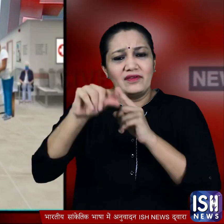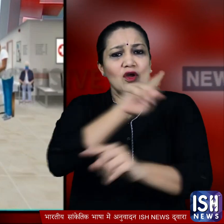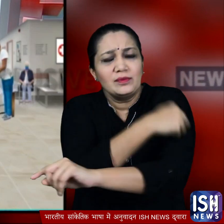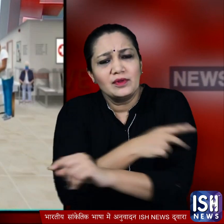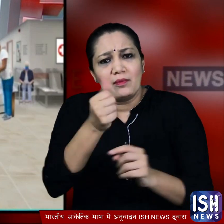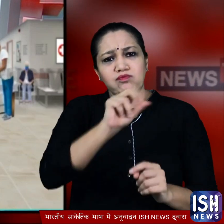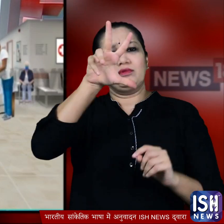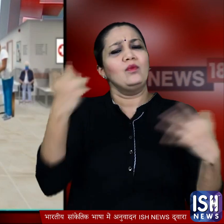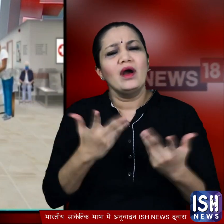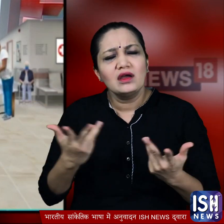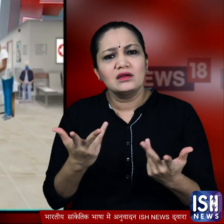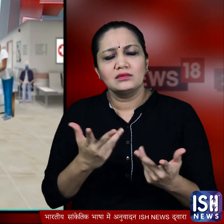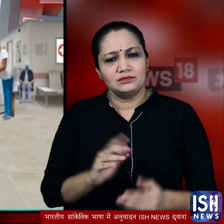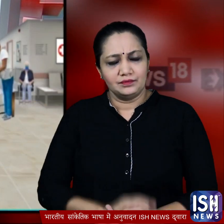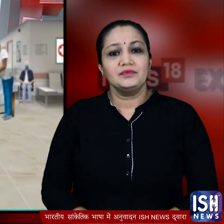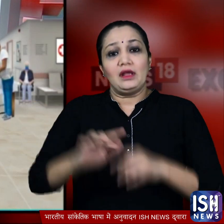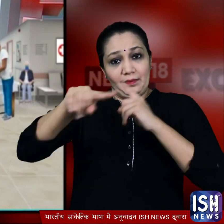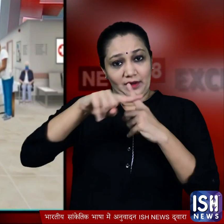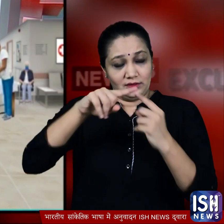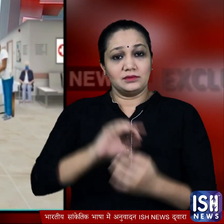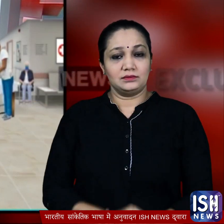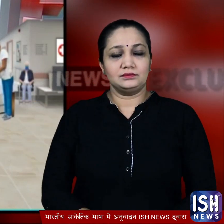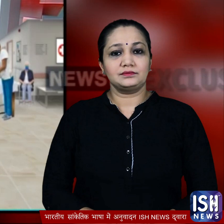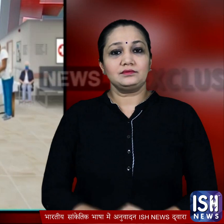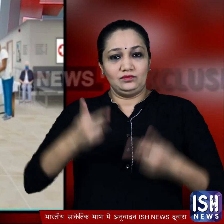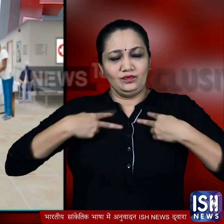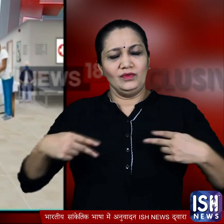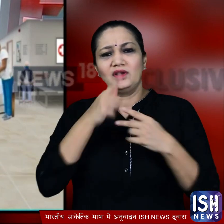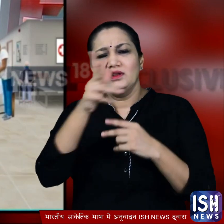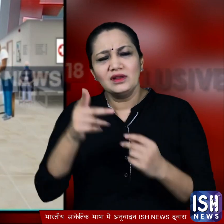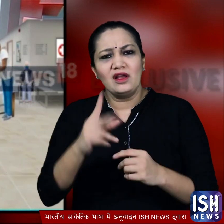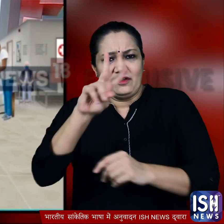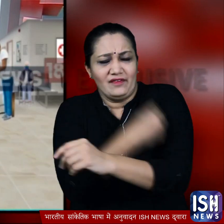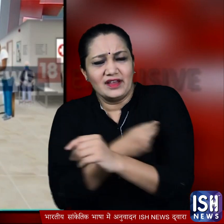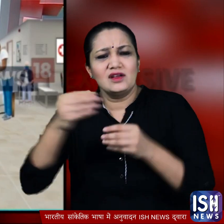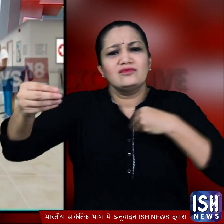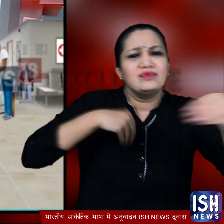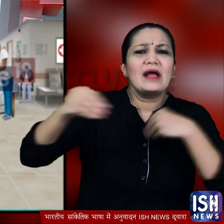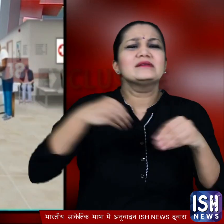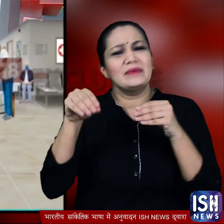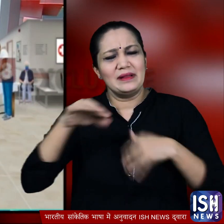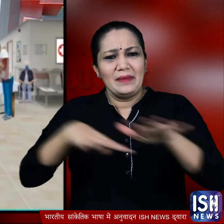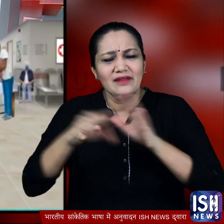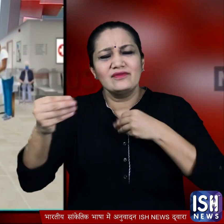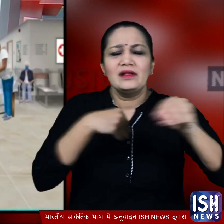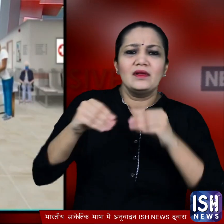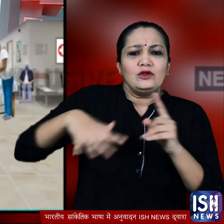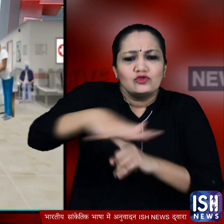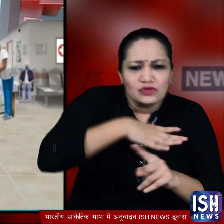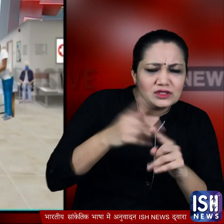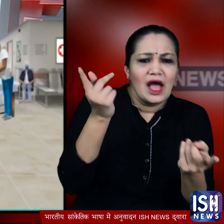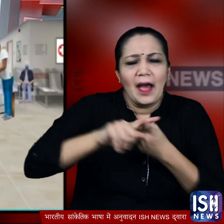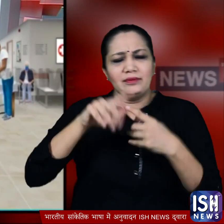को ज्यादा कीमत पर क्यों मिल रही। इतना ही नहीं, अदालत ने साफ किया कि वैक्सीन नीति लचीली होनी चाहिए, जिसे हालात के हिसाब